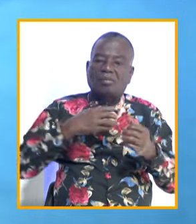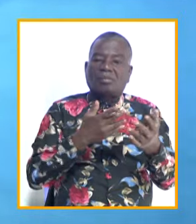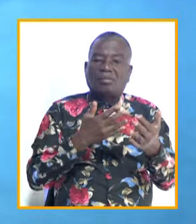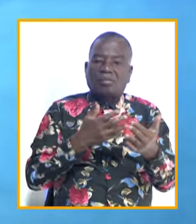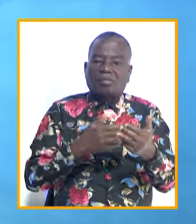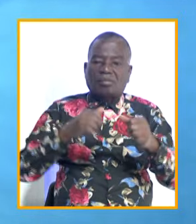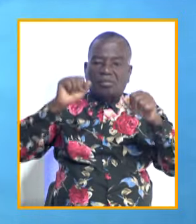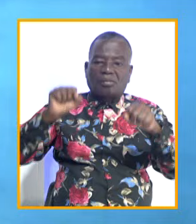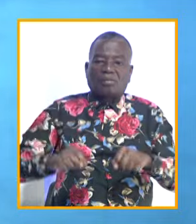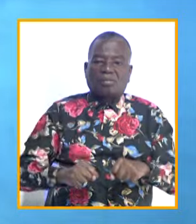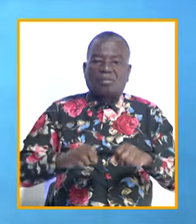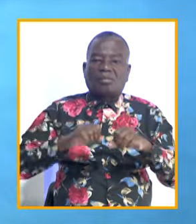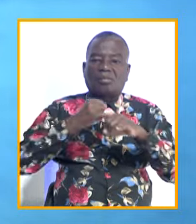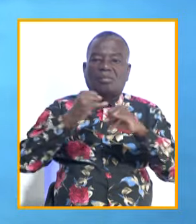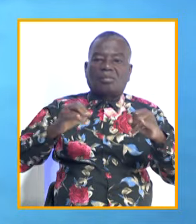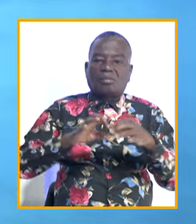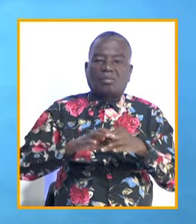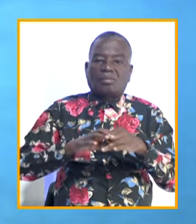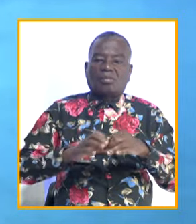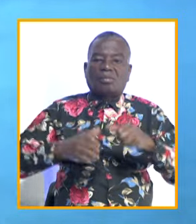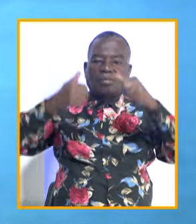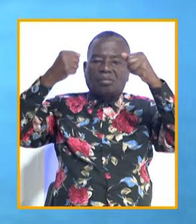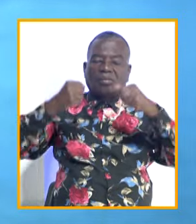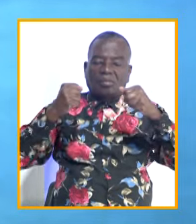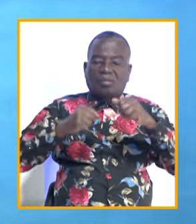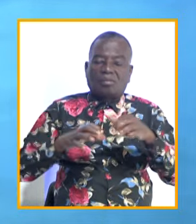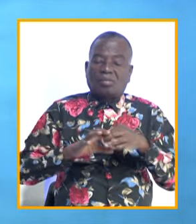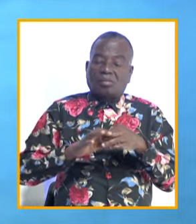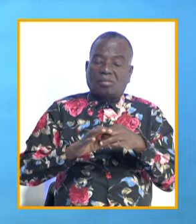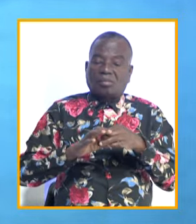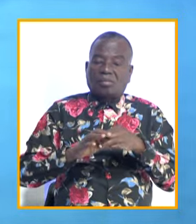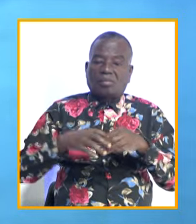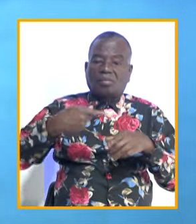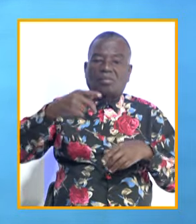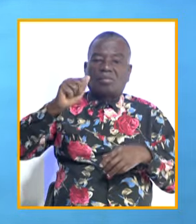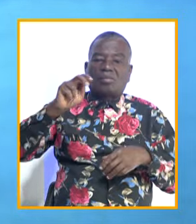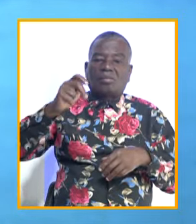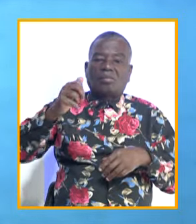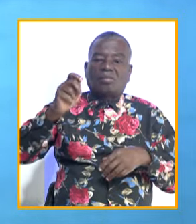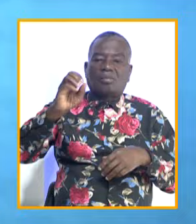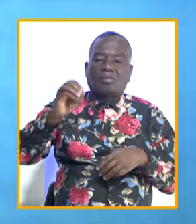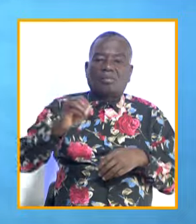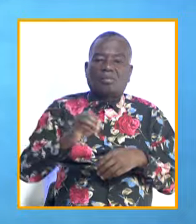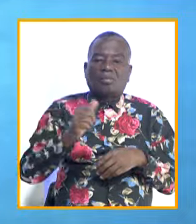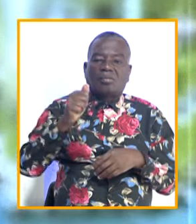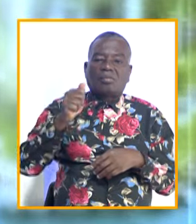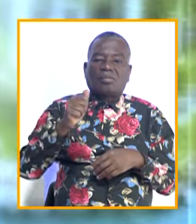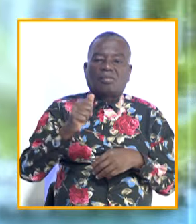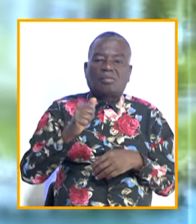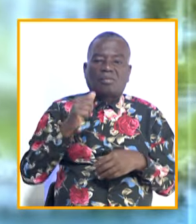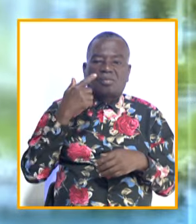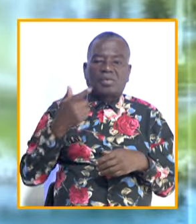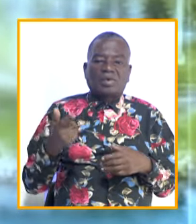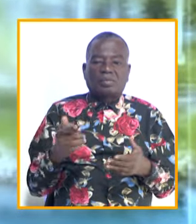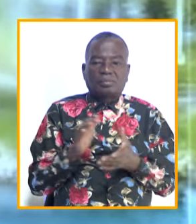une puissante équipe du Sporting Club du Gagnois qui démarre cette nouvelle aventure en Ligue 2 par un déplacement du côté d'Adiaké. Voilà le Sporting Club